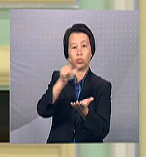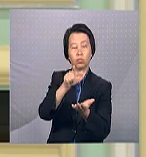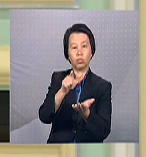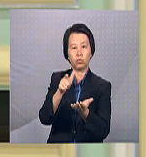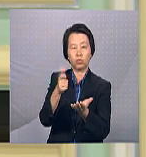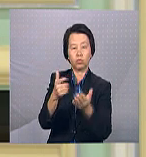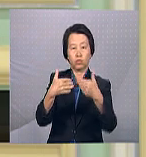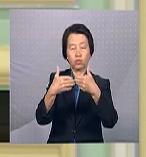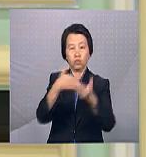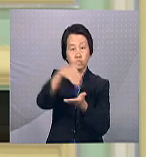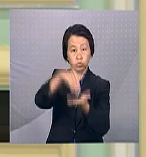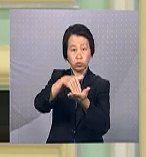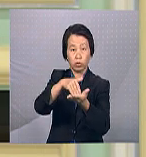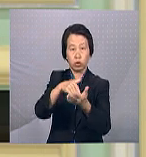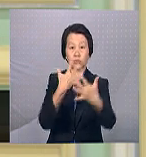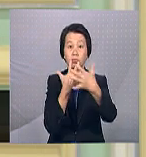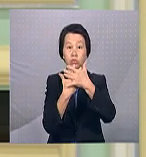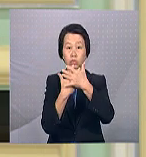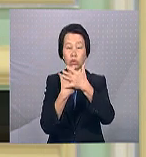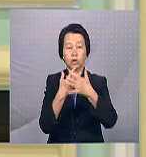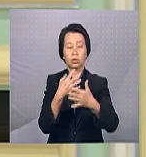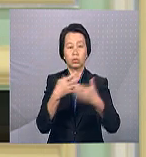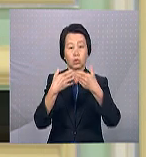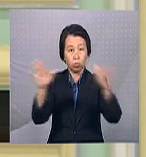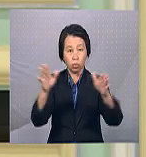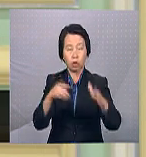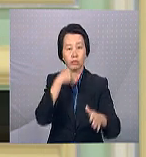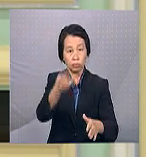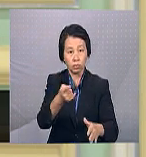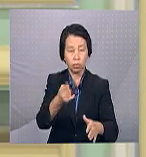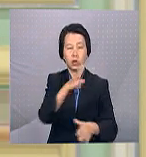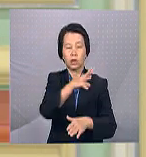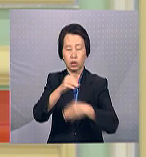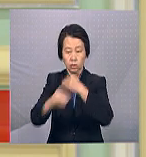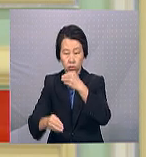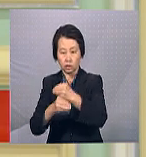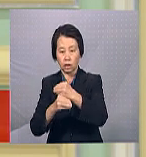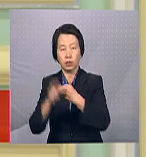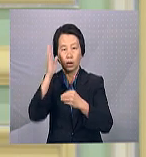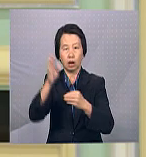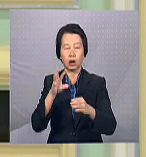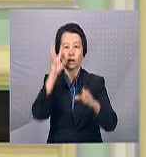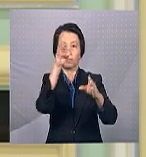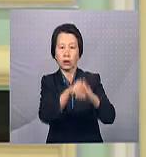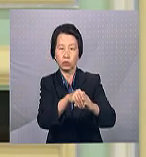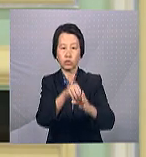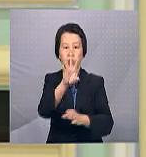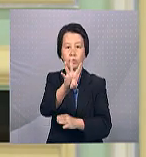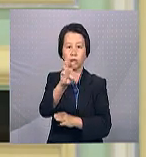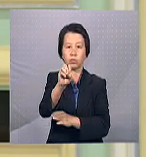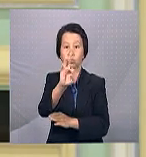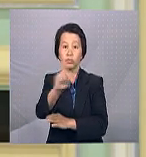kuarantin telah pun dibuka. Itu kenyataan saya. Tetapi ditambah lagi bahawa ianya akan menampung 40,000